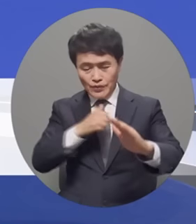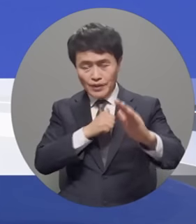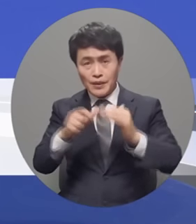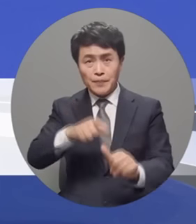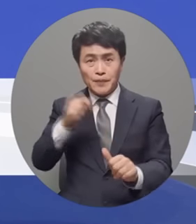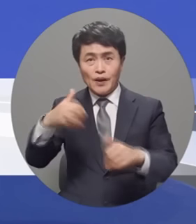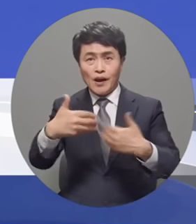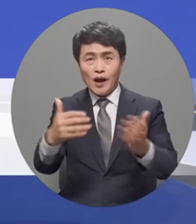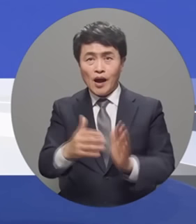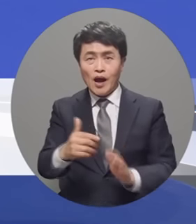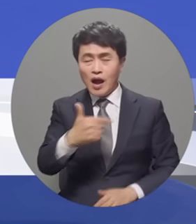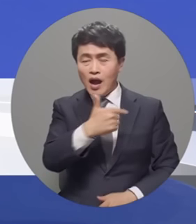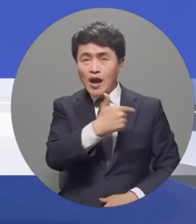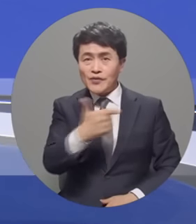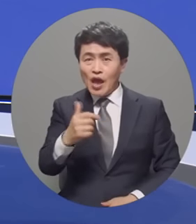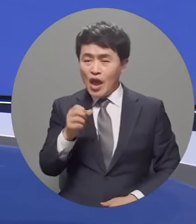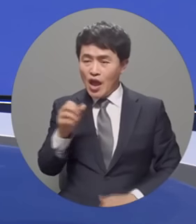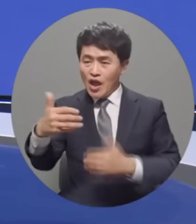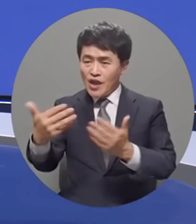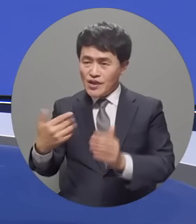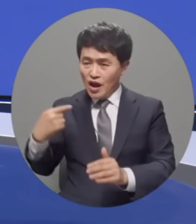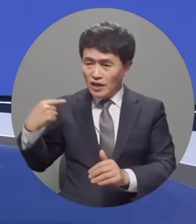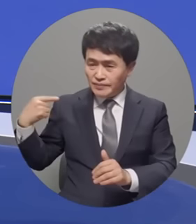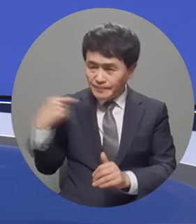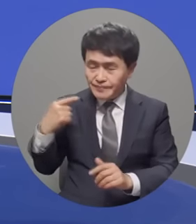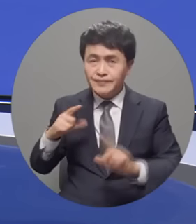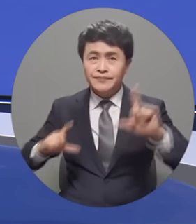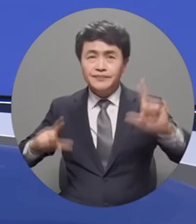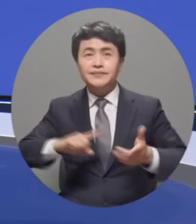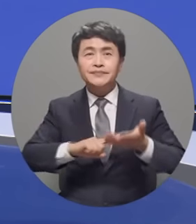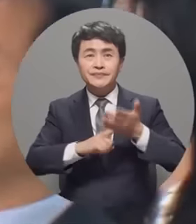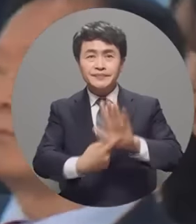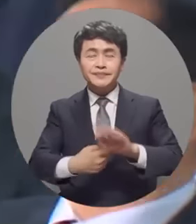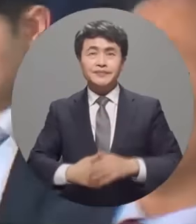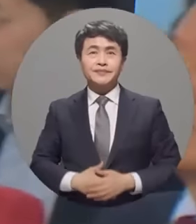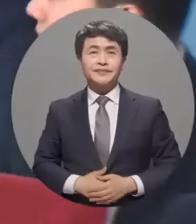강경 노선을 예고했습니다. 신재훈 기자가 전하겠습니다.